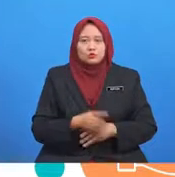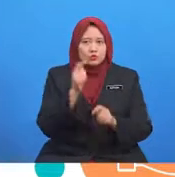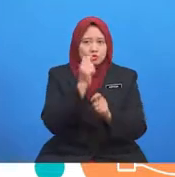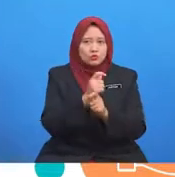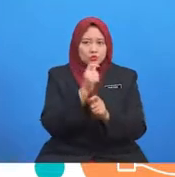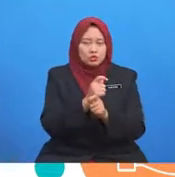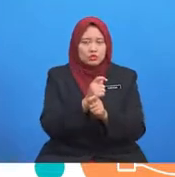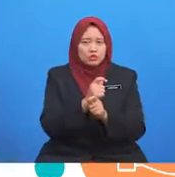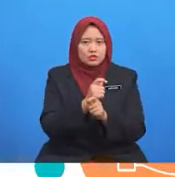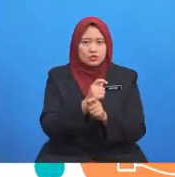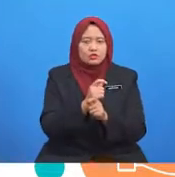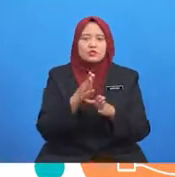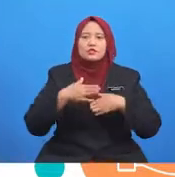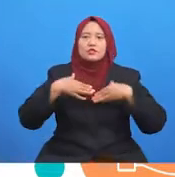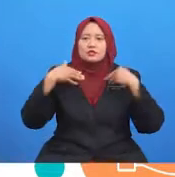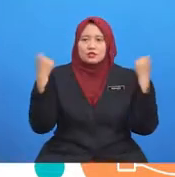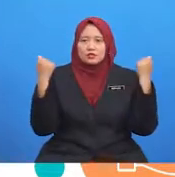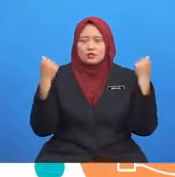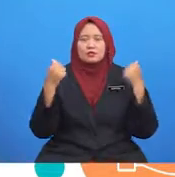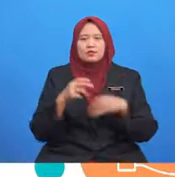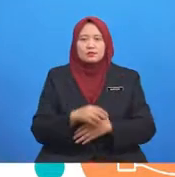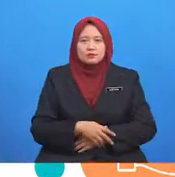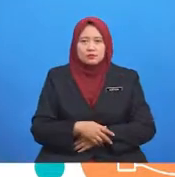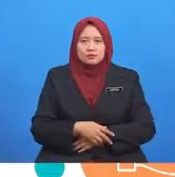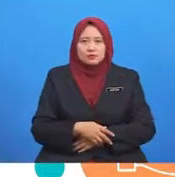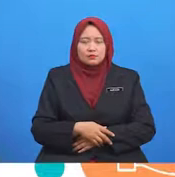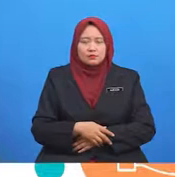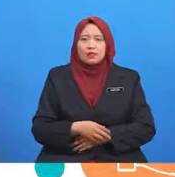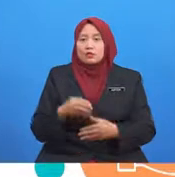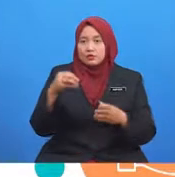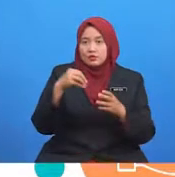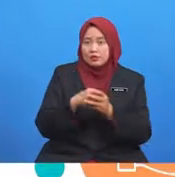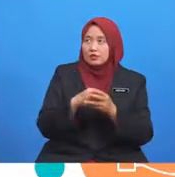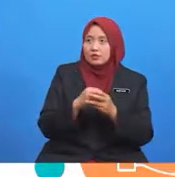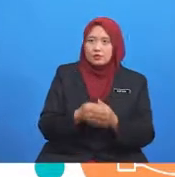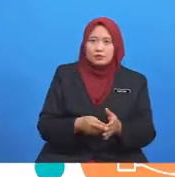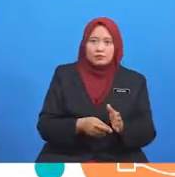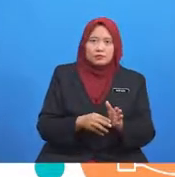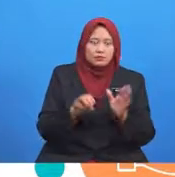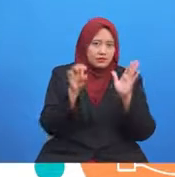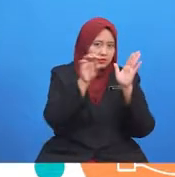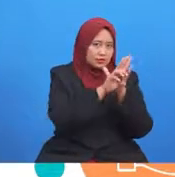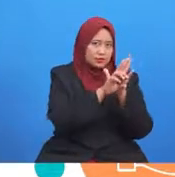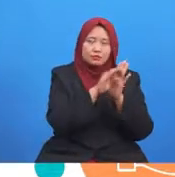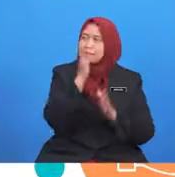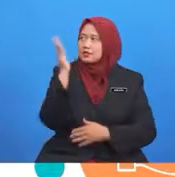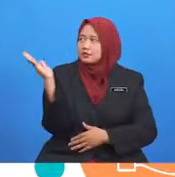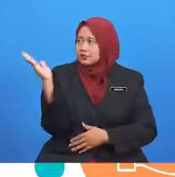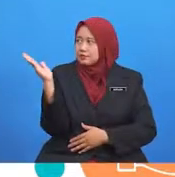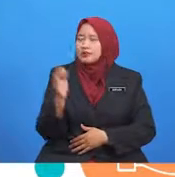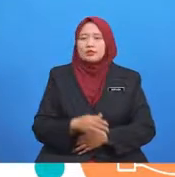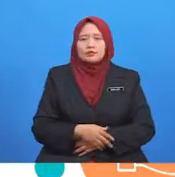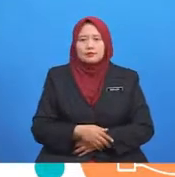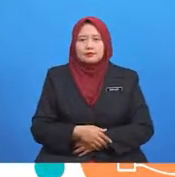Seperti yang murid-murid lihat, dalam rajah ini, hasil maklumat dipersembahkan dalam bentuk